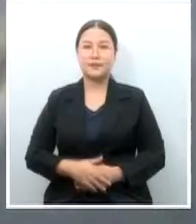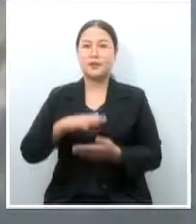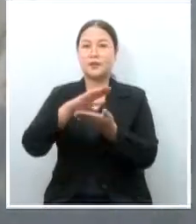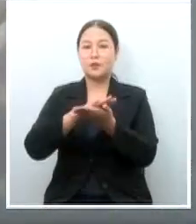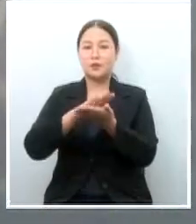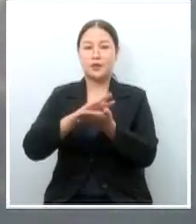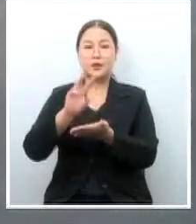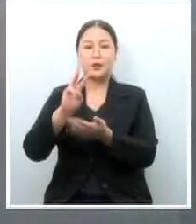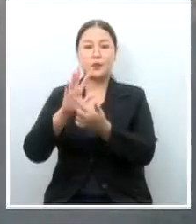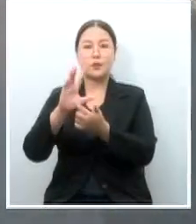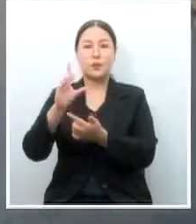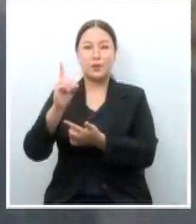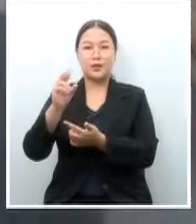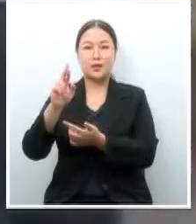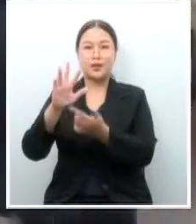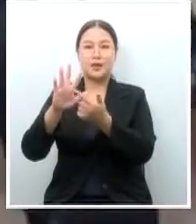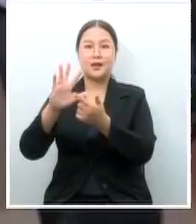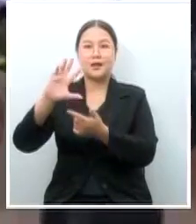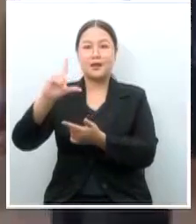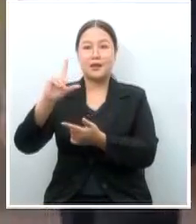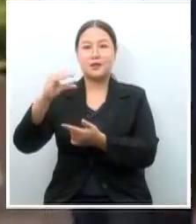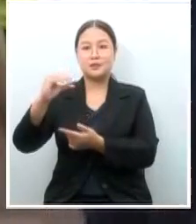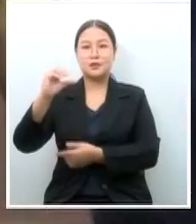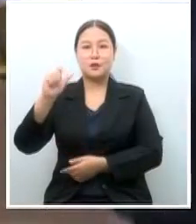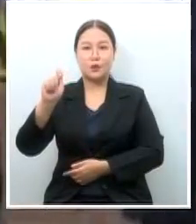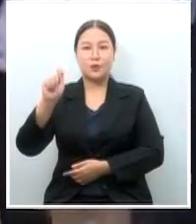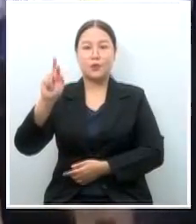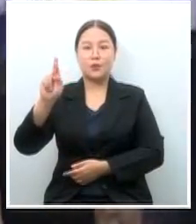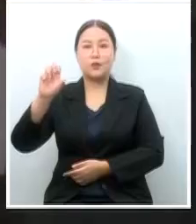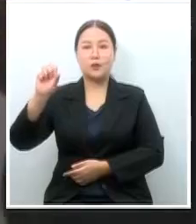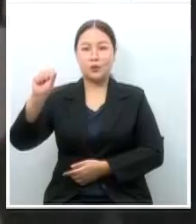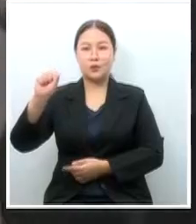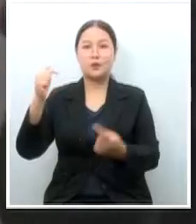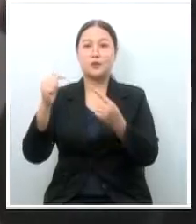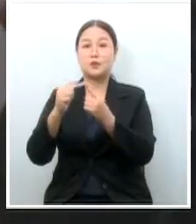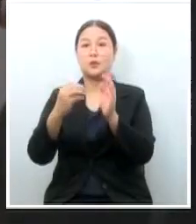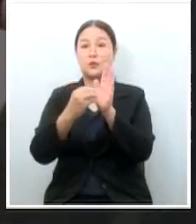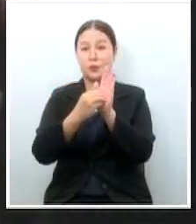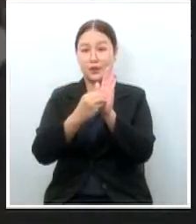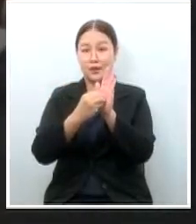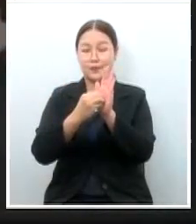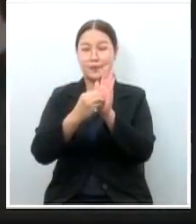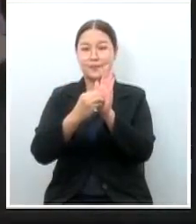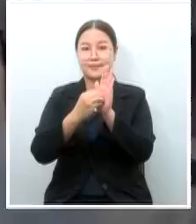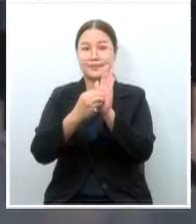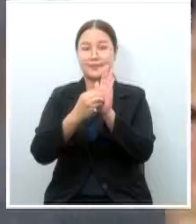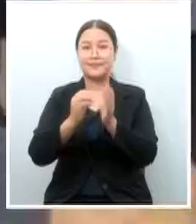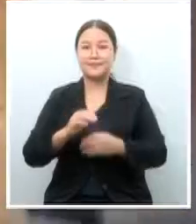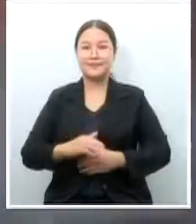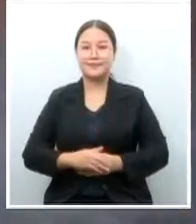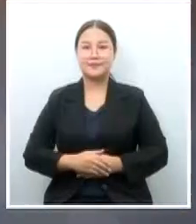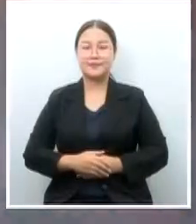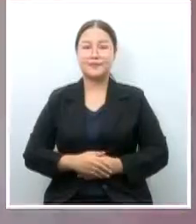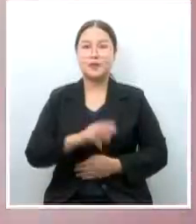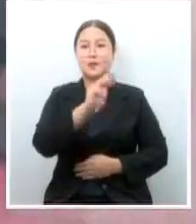เรียนวัดราชโอรสโรงเรียนคุณภาพชั้นเลิศในฝั่งธนบุรีสังกัดสำนักงานเขตพื้นที่การศึกษามัธยม